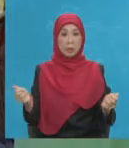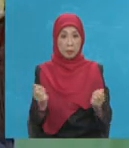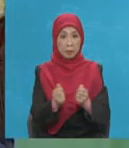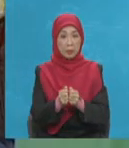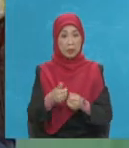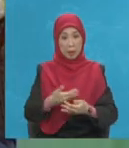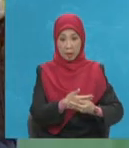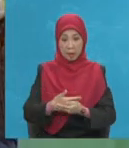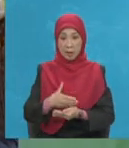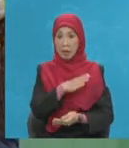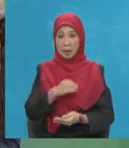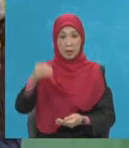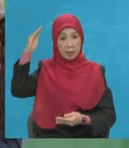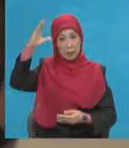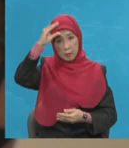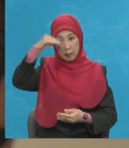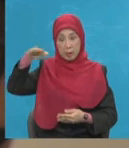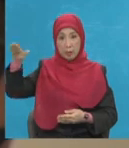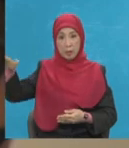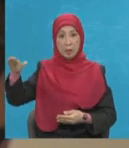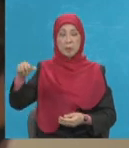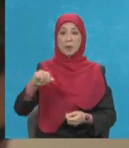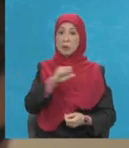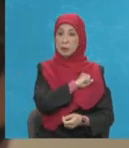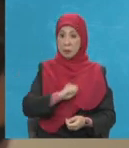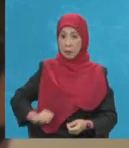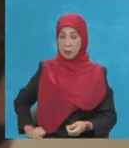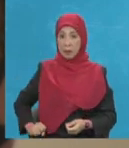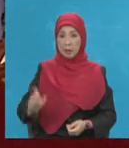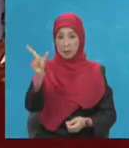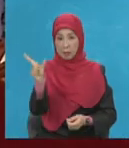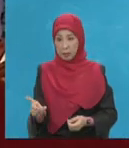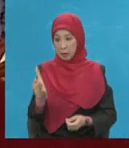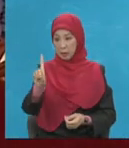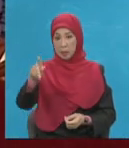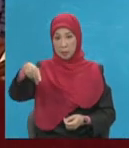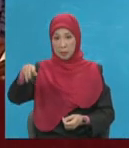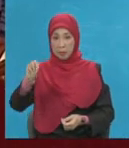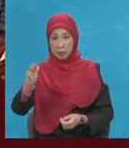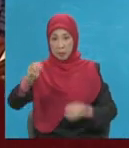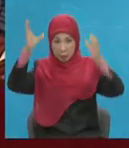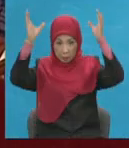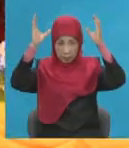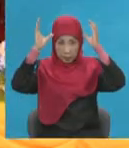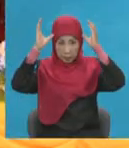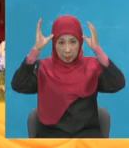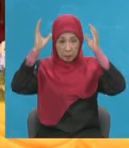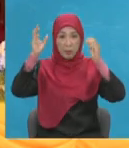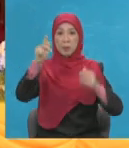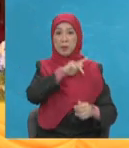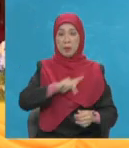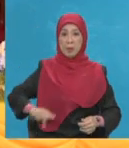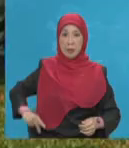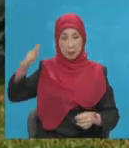Paduka, Paduka Ananda dan Adinda Kebawah Duli Yang Maha Mulia, Duli Yang Teramat Mulia Paduka Seri Pengiran Muda Mahkota,